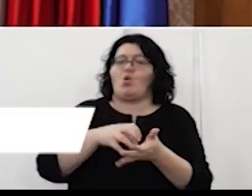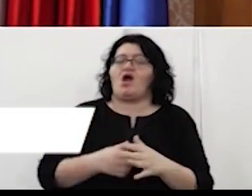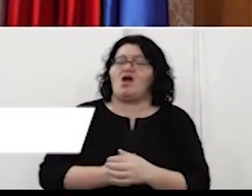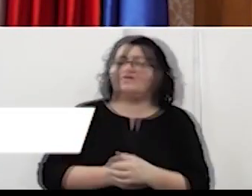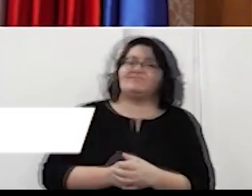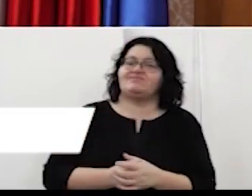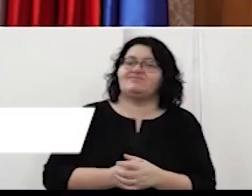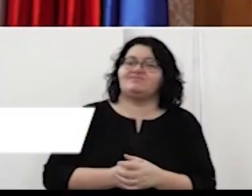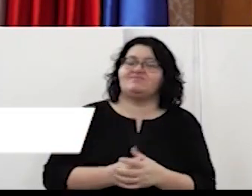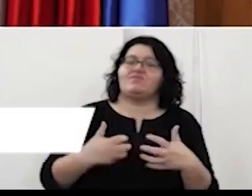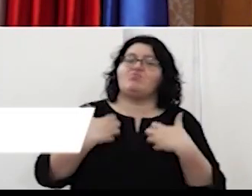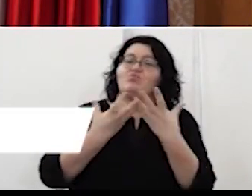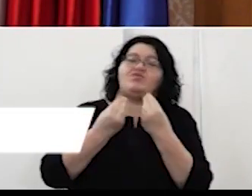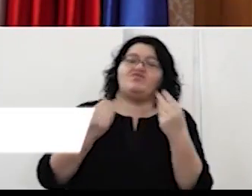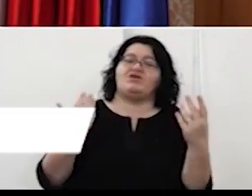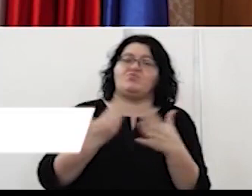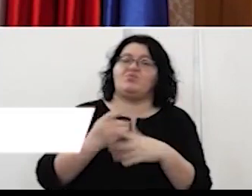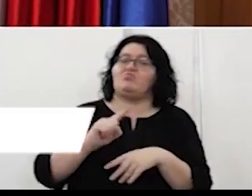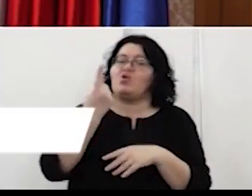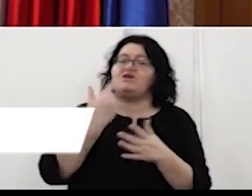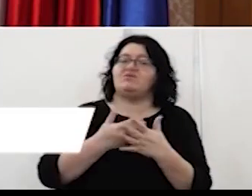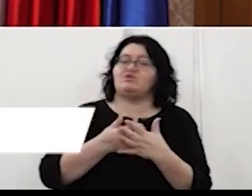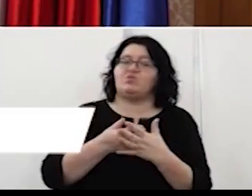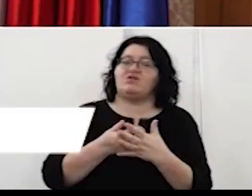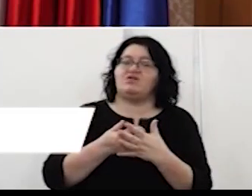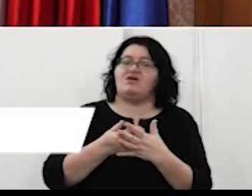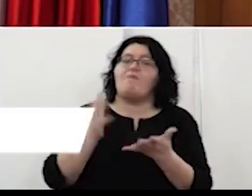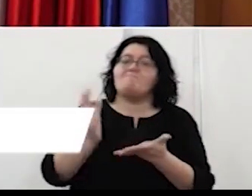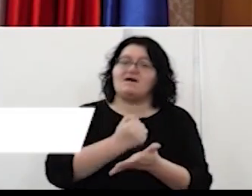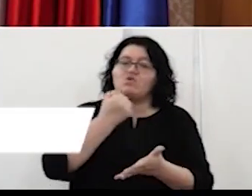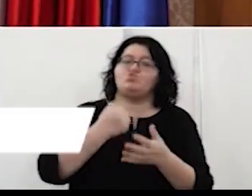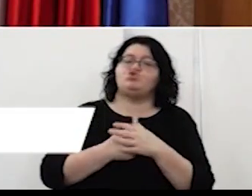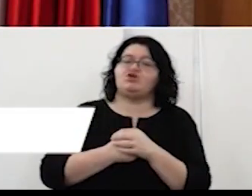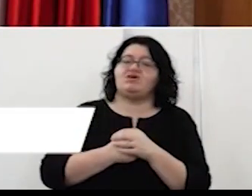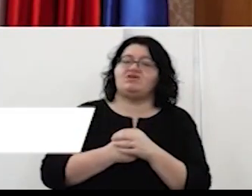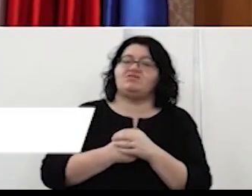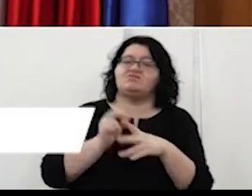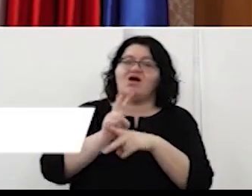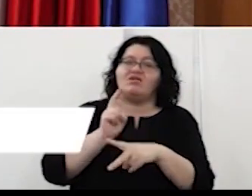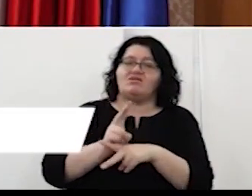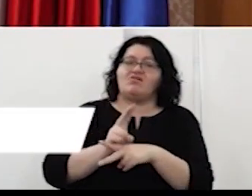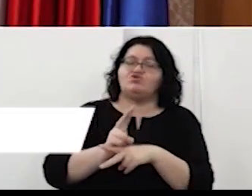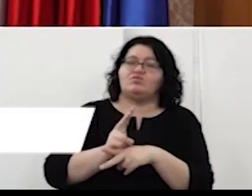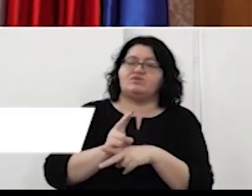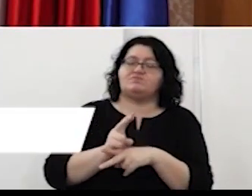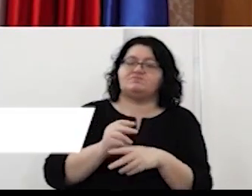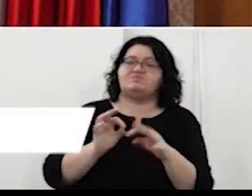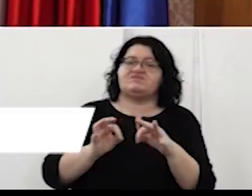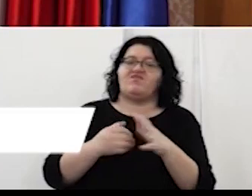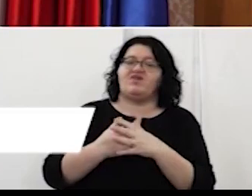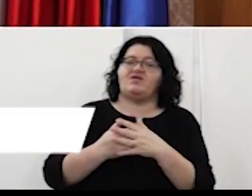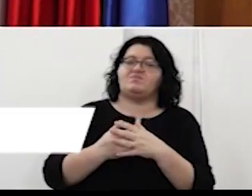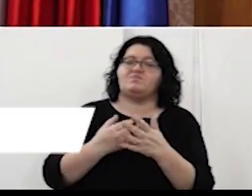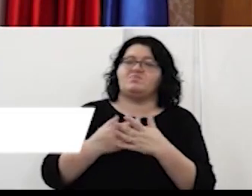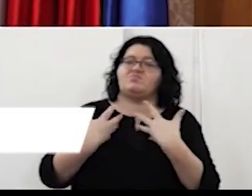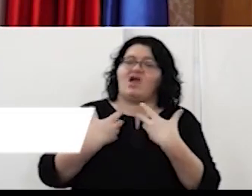urbană. Mă bucur foarte mult încă o dată că am reușit să atragem sau am început